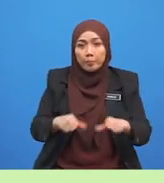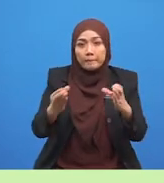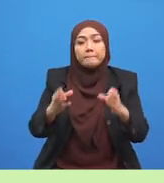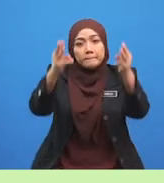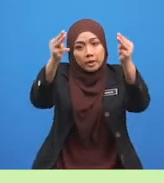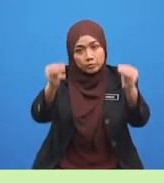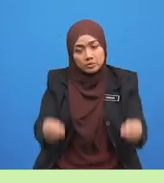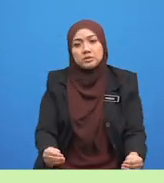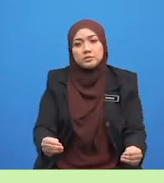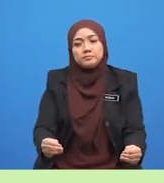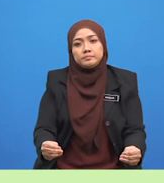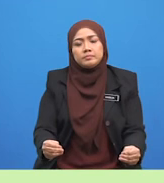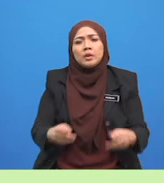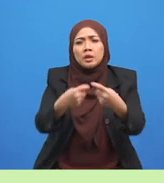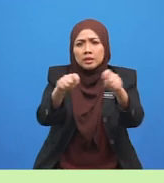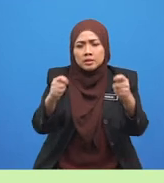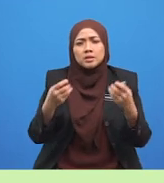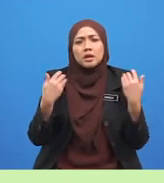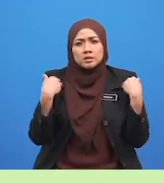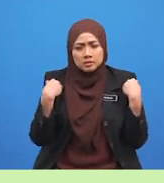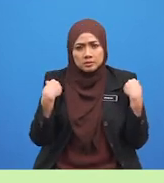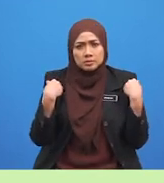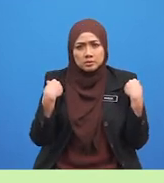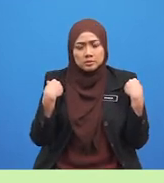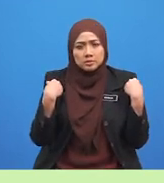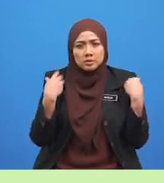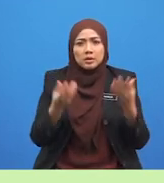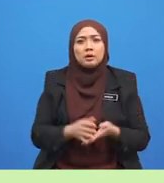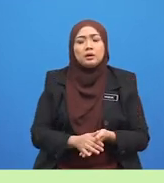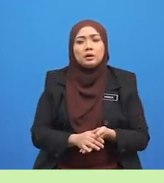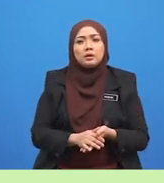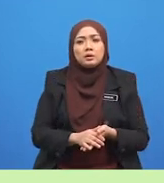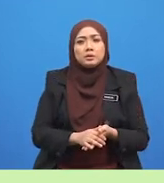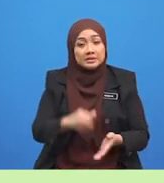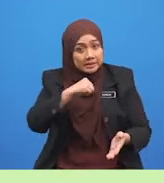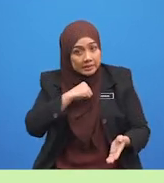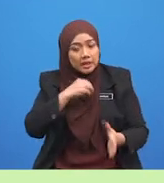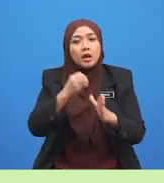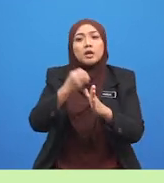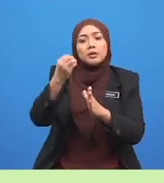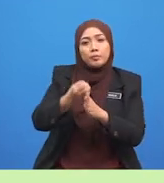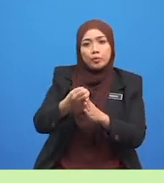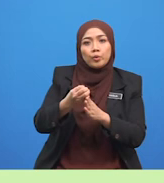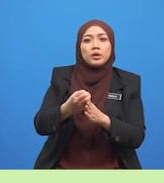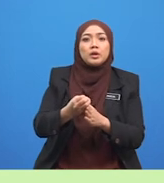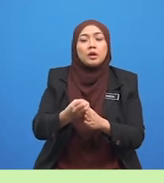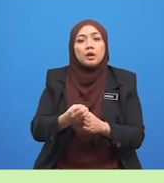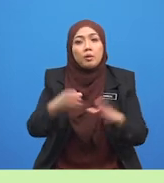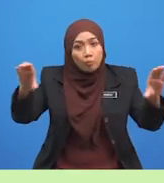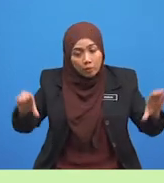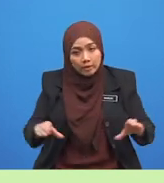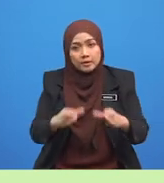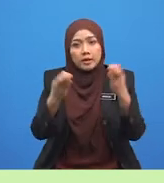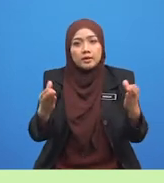Kewujudan tasik sama ada secara semula jadi juga turut memberi manfaat kepada kehidupan